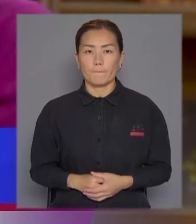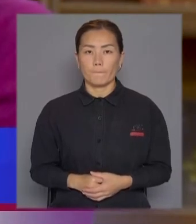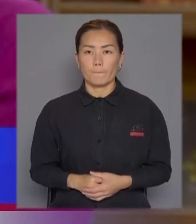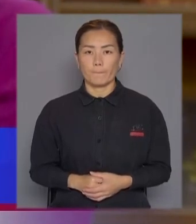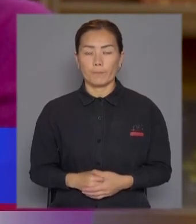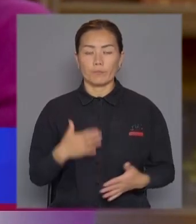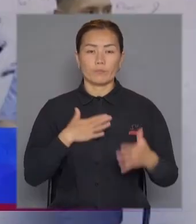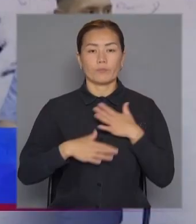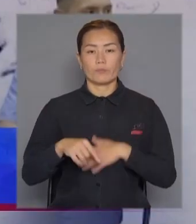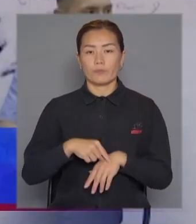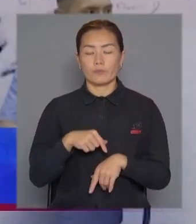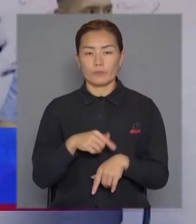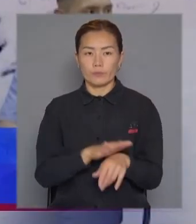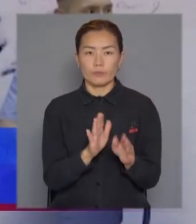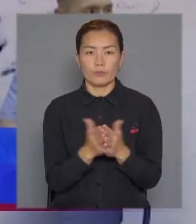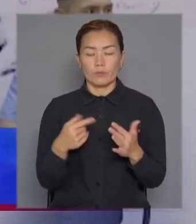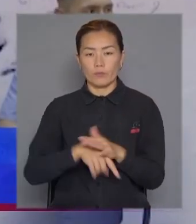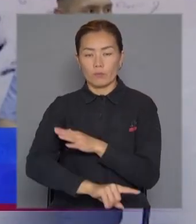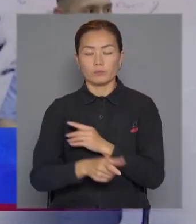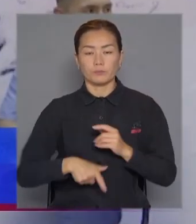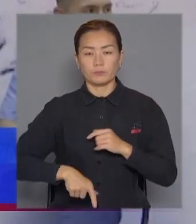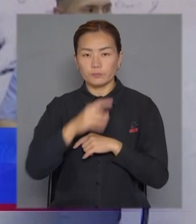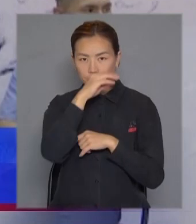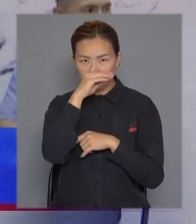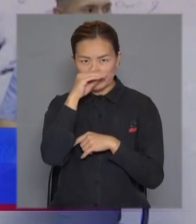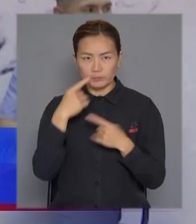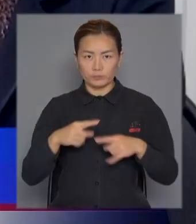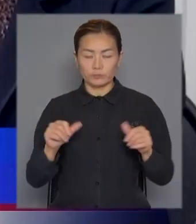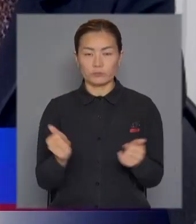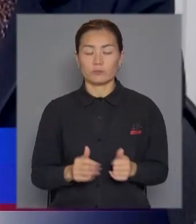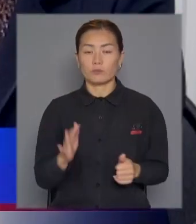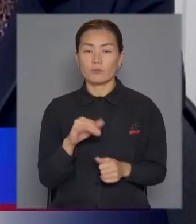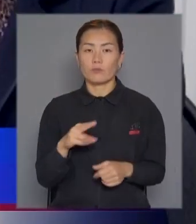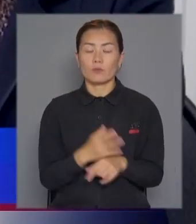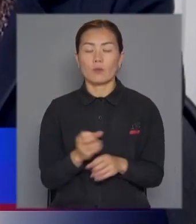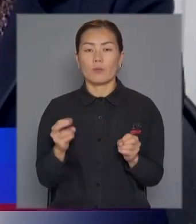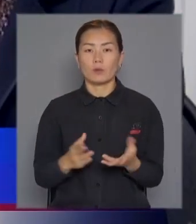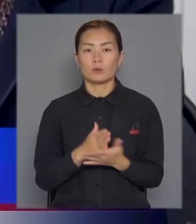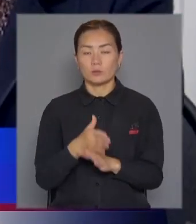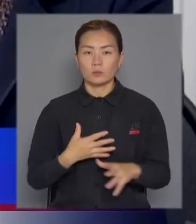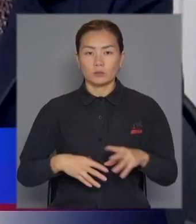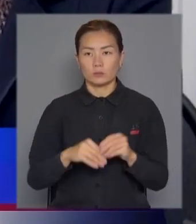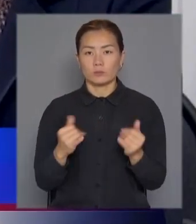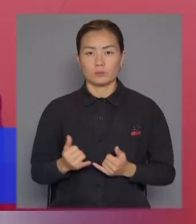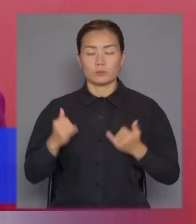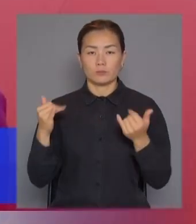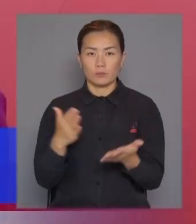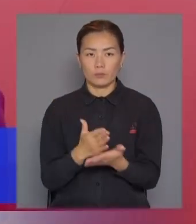сыйлады. Кітапхананың іші кіреберістен интеллигенциялық форматта болды. Арнайы келген қонақтарға сыйық құрмет